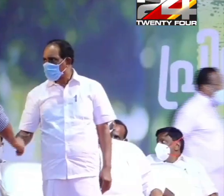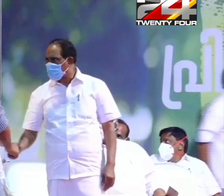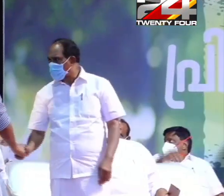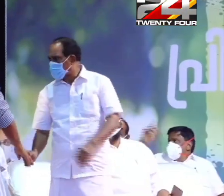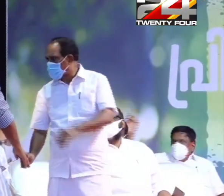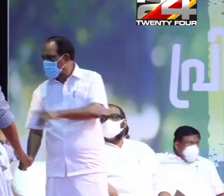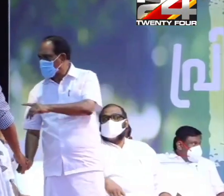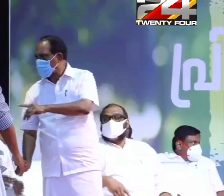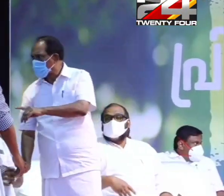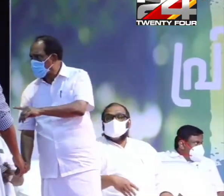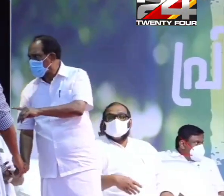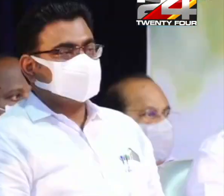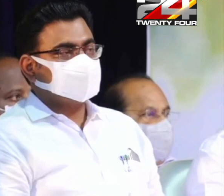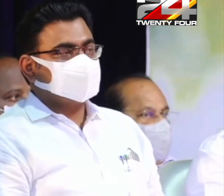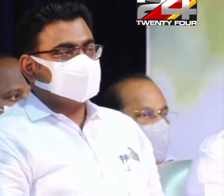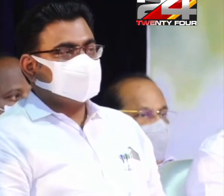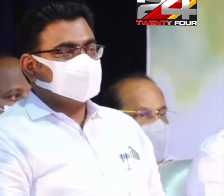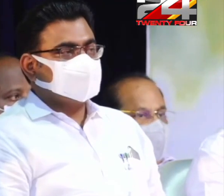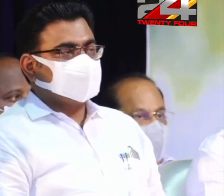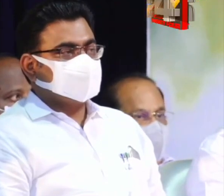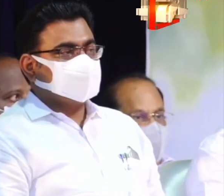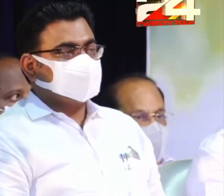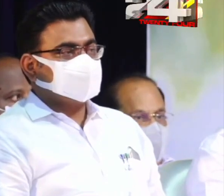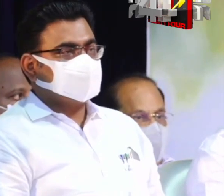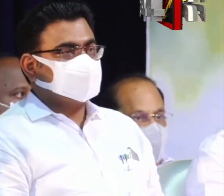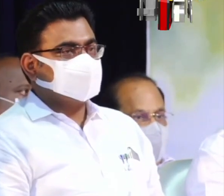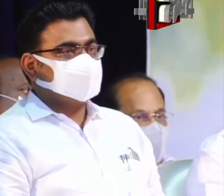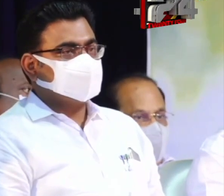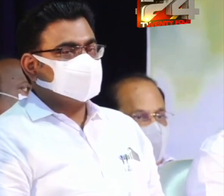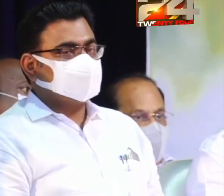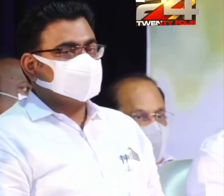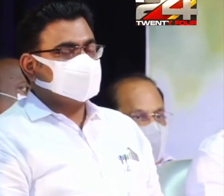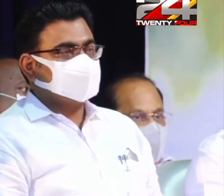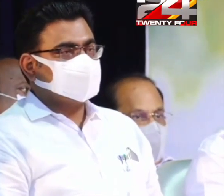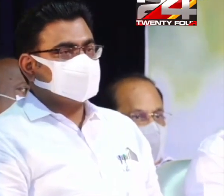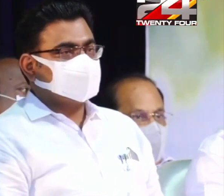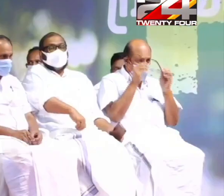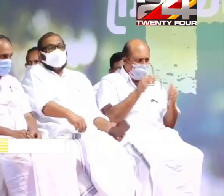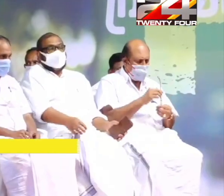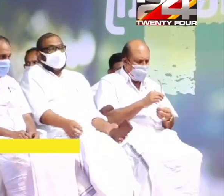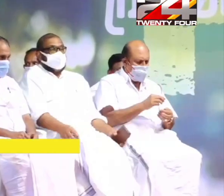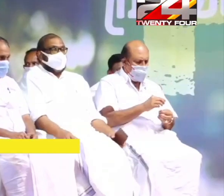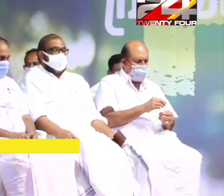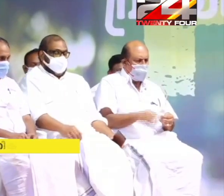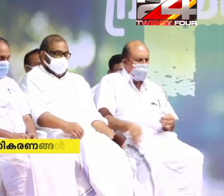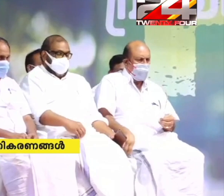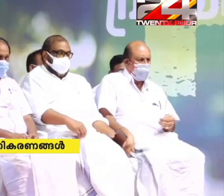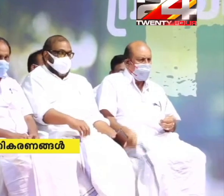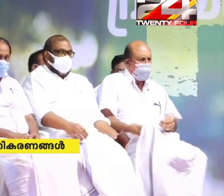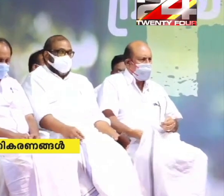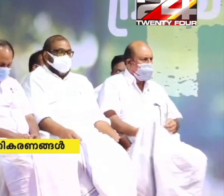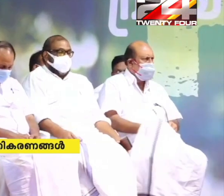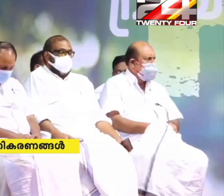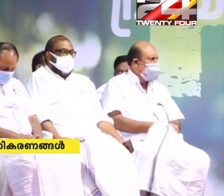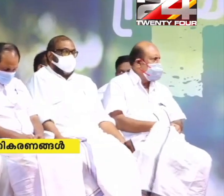സി പി ഐ സംസ്ഥാന സെക്രട്ടറി കാനം രാജേന്ദ്രൻ രംഗത്തെത്തി. കോൺഗ്രസ് ദുർബലമാകുമ്പോൾ ആ സ്ഥാനത്തേക്ക് മറ്റു പാർട്ടികൾ കടന്നു വന്നേക്കുമെന്നും എന്നാൽ